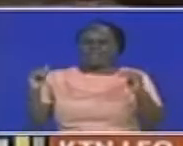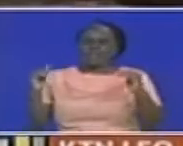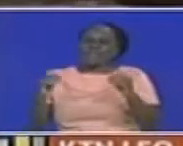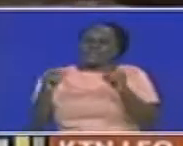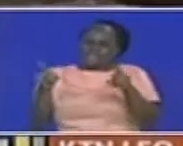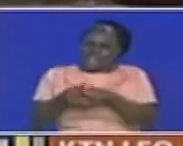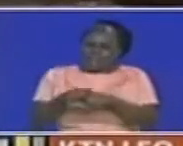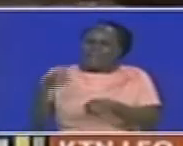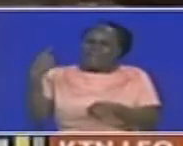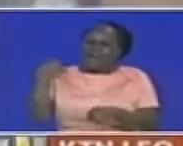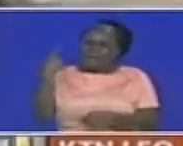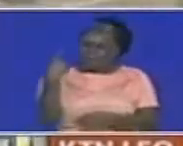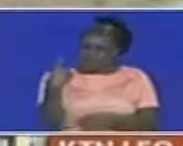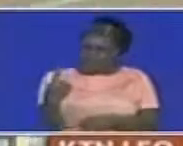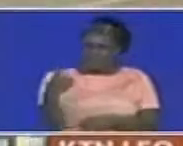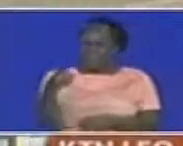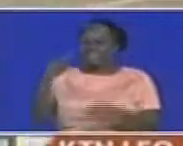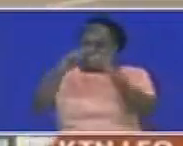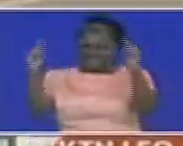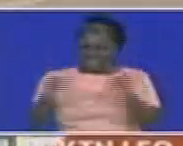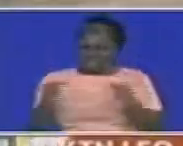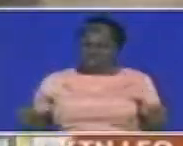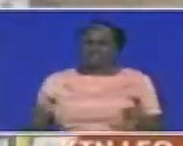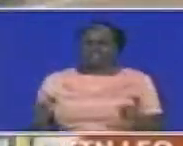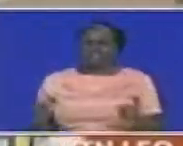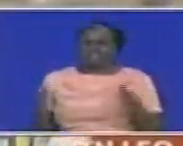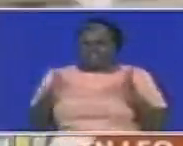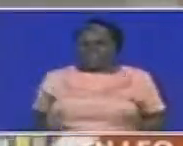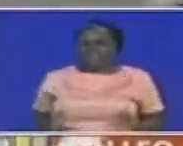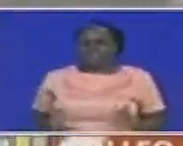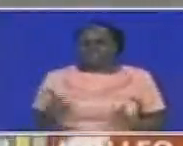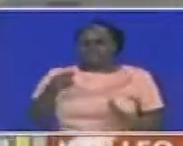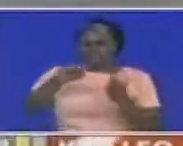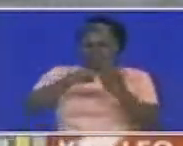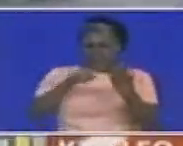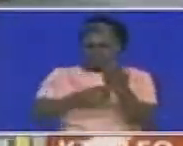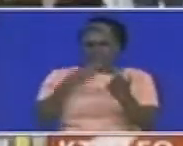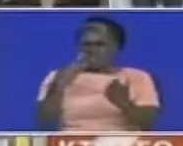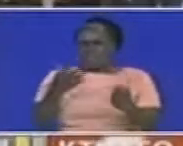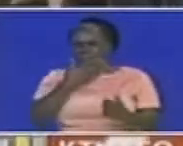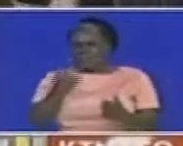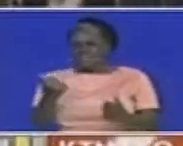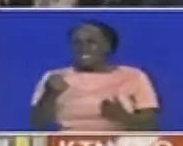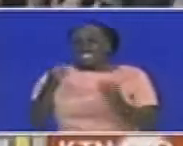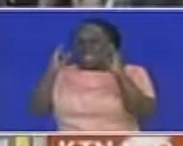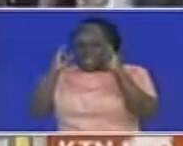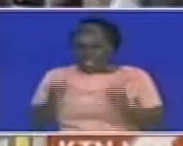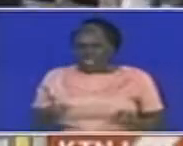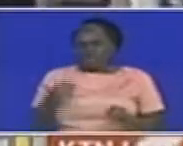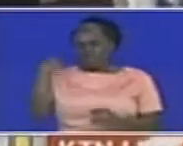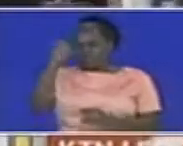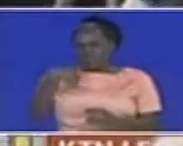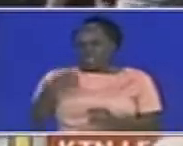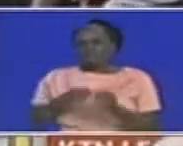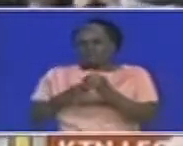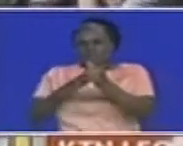namba moja ni international athlete. Katika shindano la wanaume mambo hayakuwa tofauti, kwani orodha ya tatu bora ilikuwa na sura mpya wakiongoza na Thomas Kiplagat